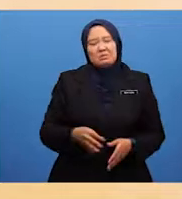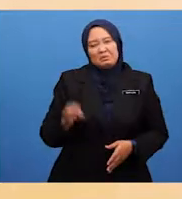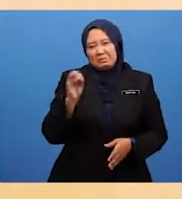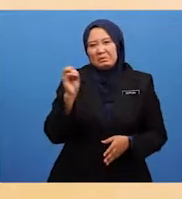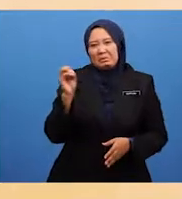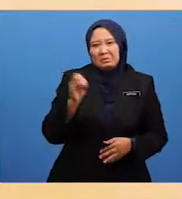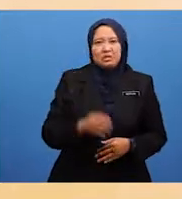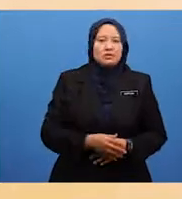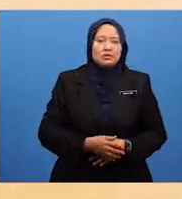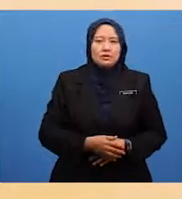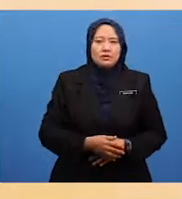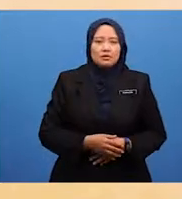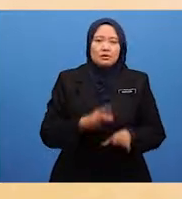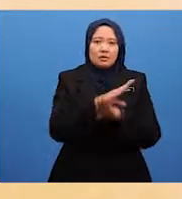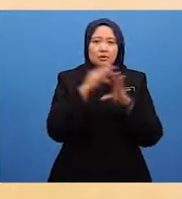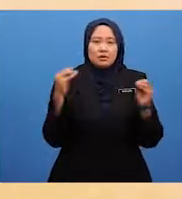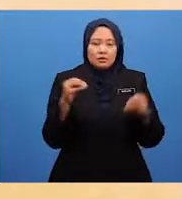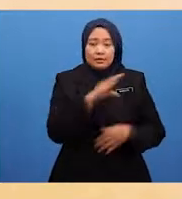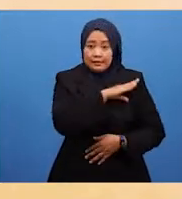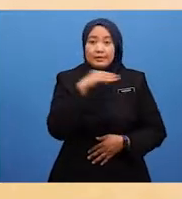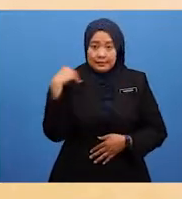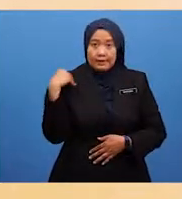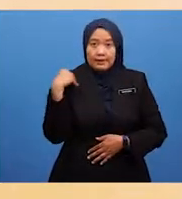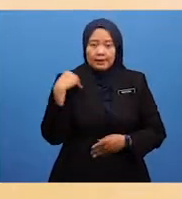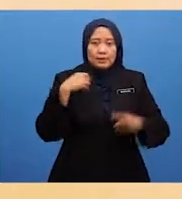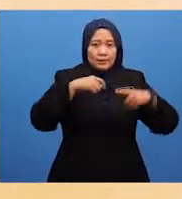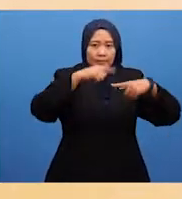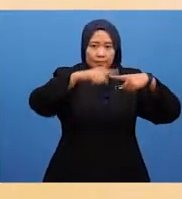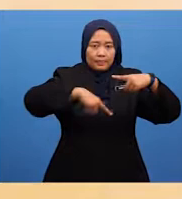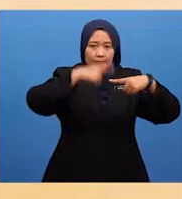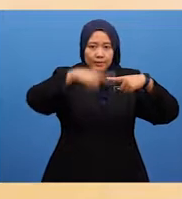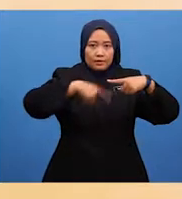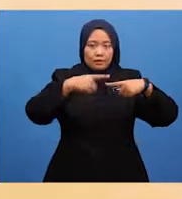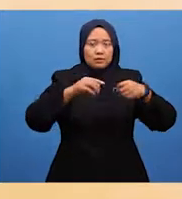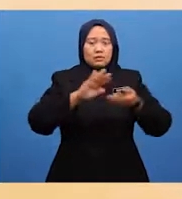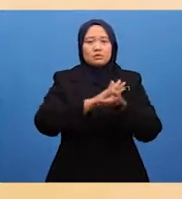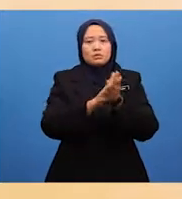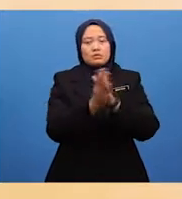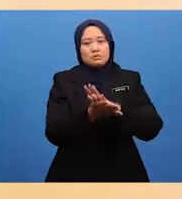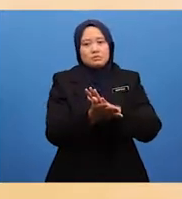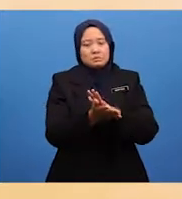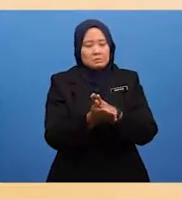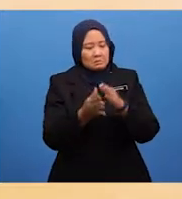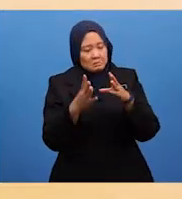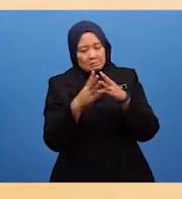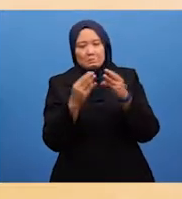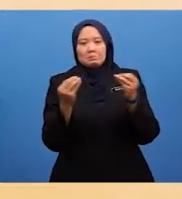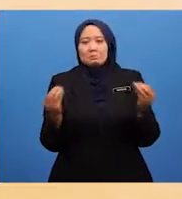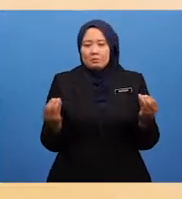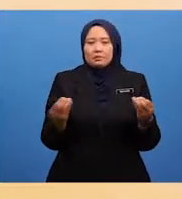Bukan itu sahaja, tayar kenderaan cikgu pun boleh menjadi haus dengan adanya daya geseran.